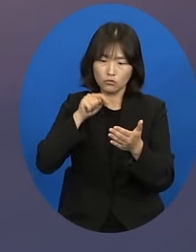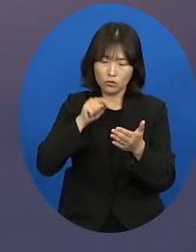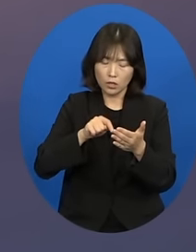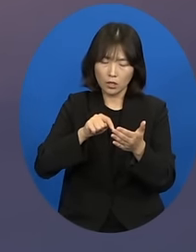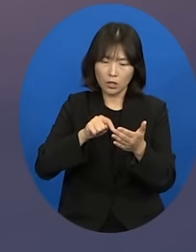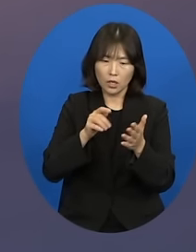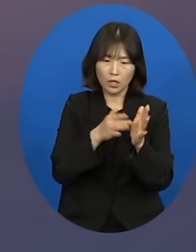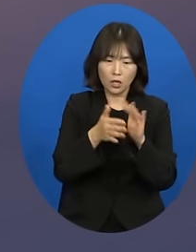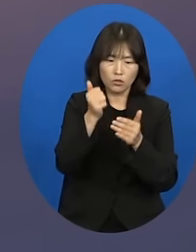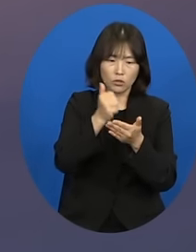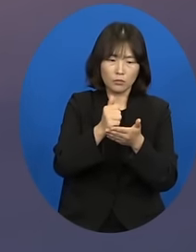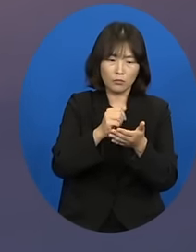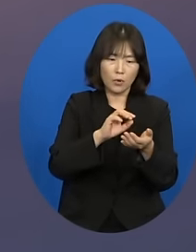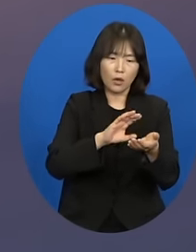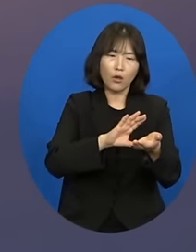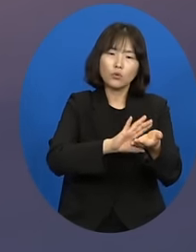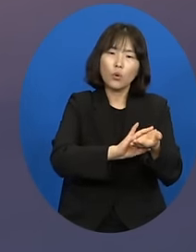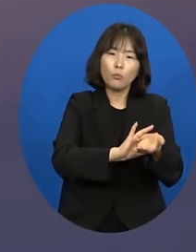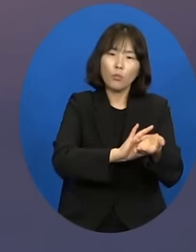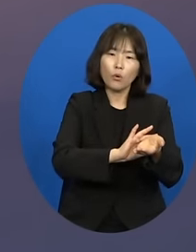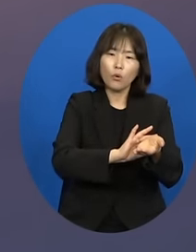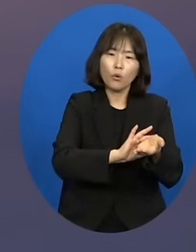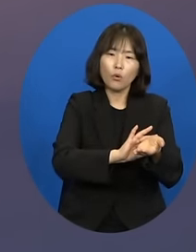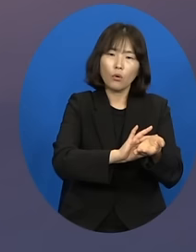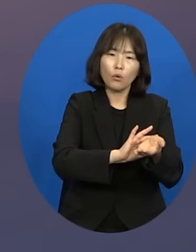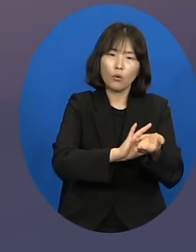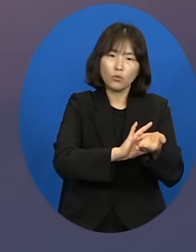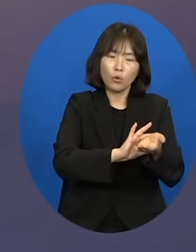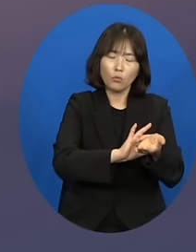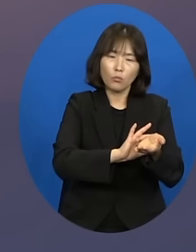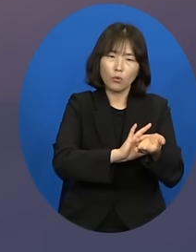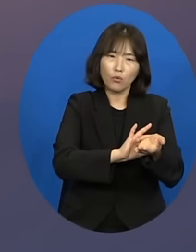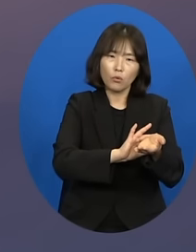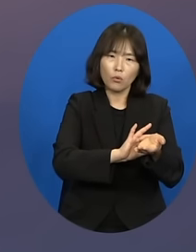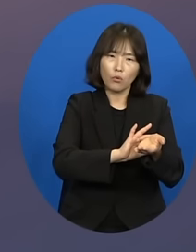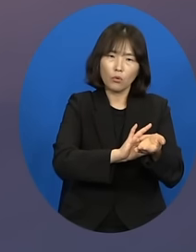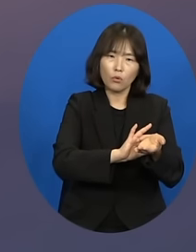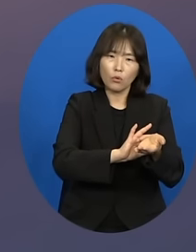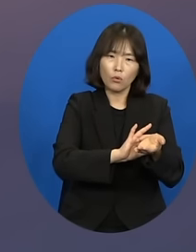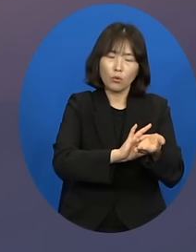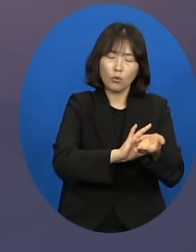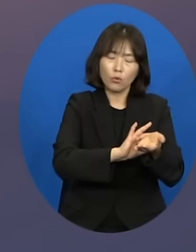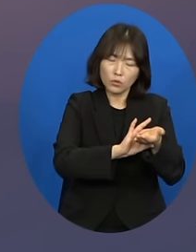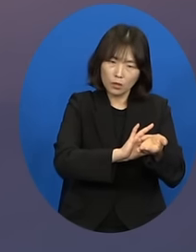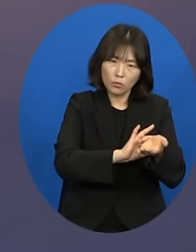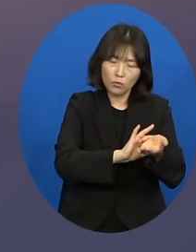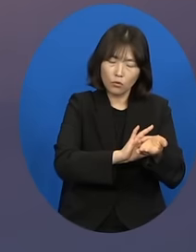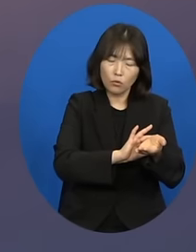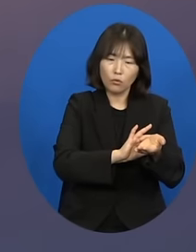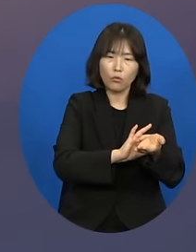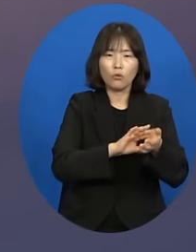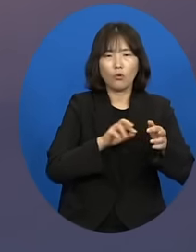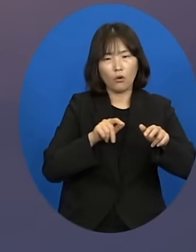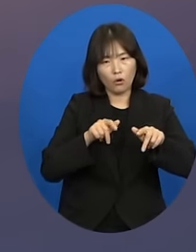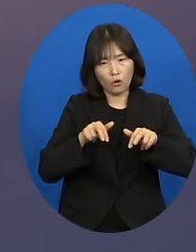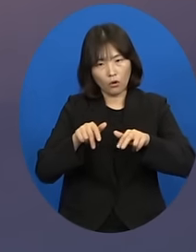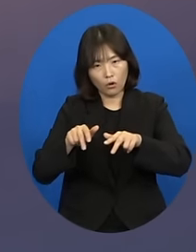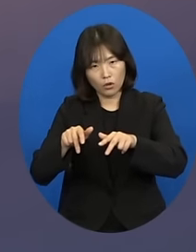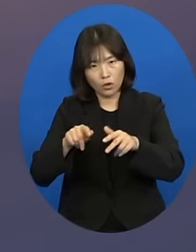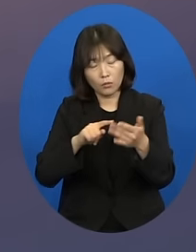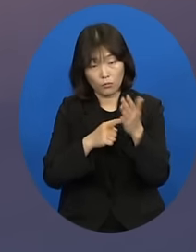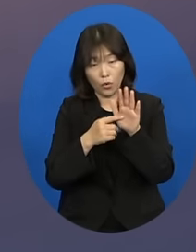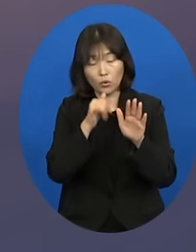저는 오늘 그 손목이라는 표현이 굉장히 와닿았어요. 왜냐하면 십자가를 박았을 때 십자가에